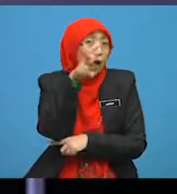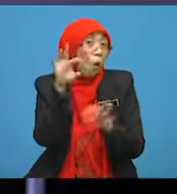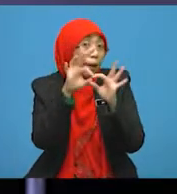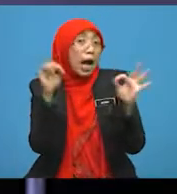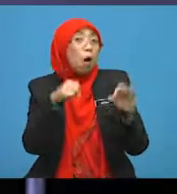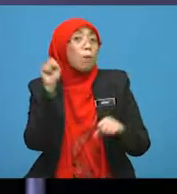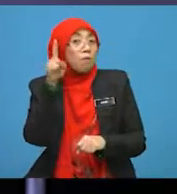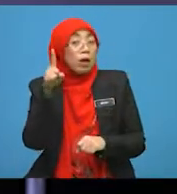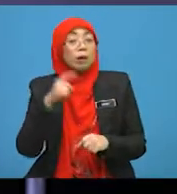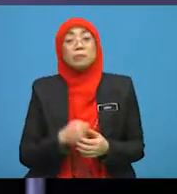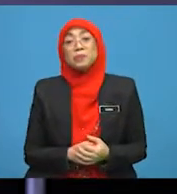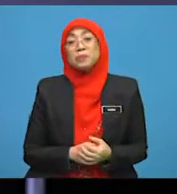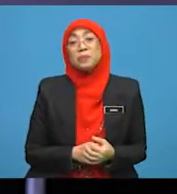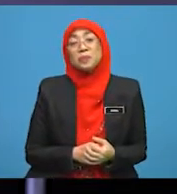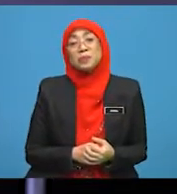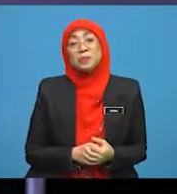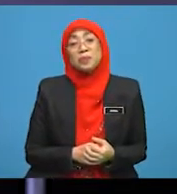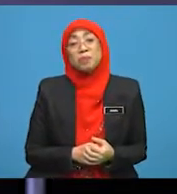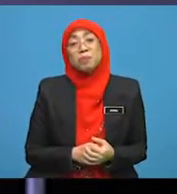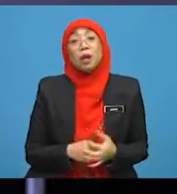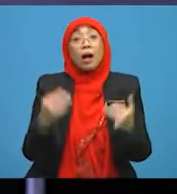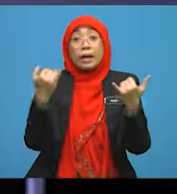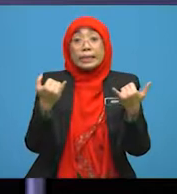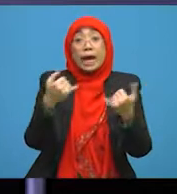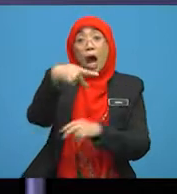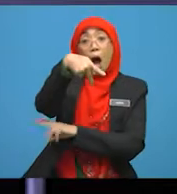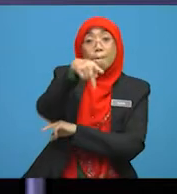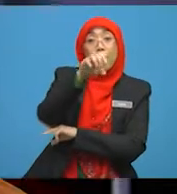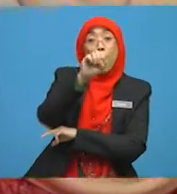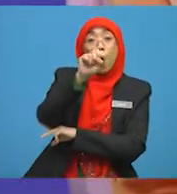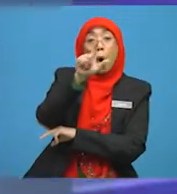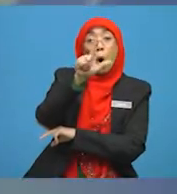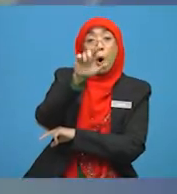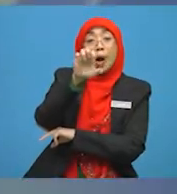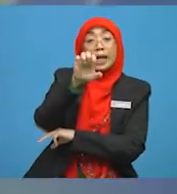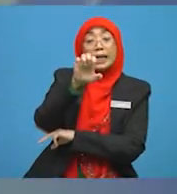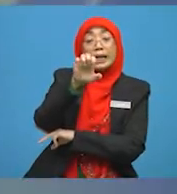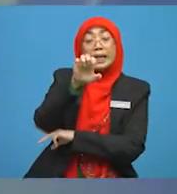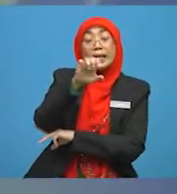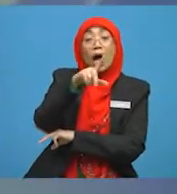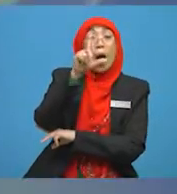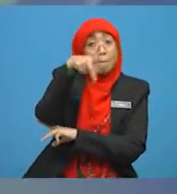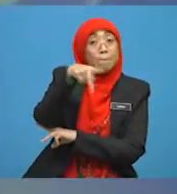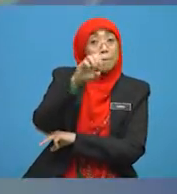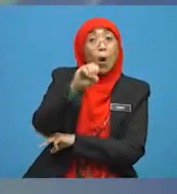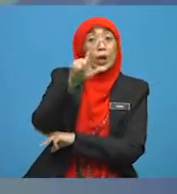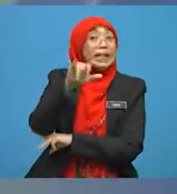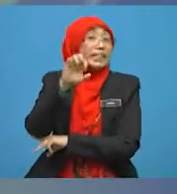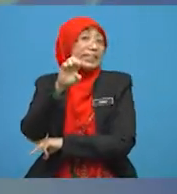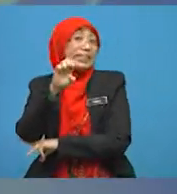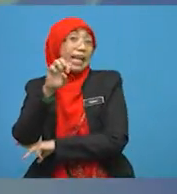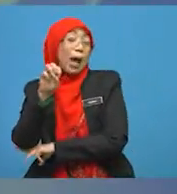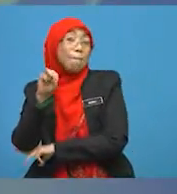Selanjutnya, cikgu akan huraikan pula tentang polisemi. Para pelajar,